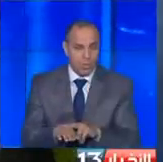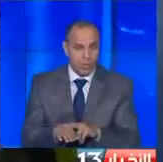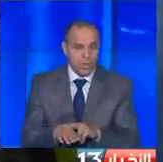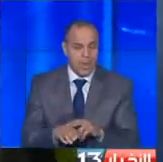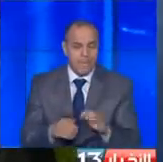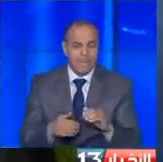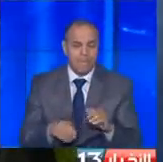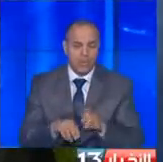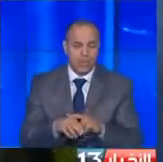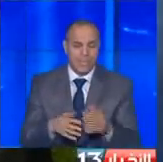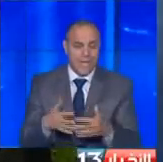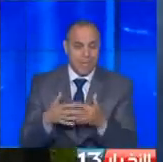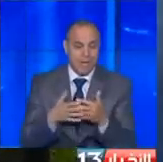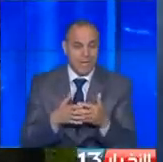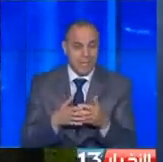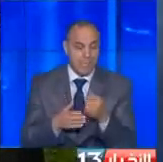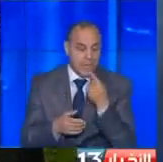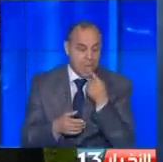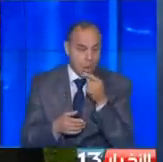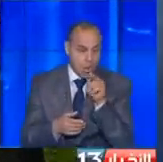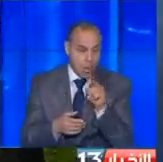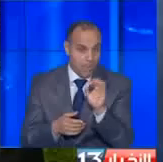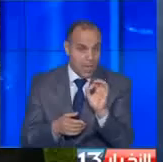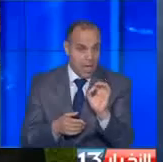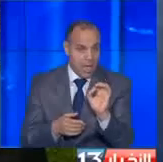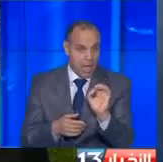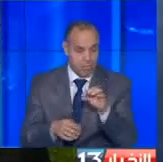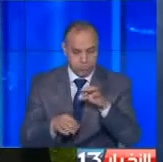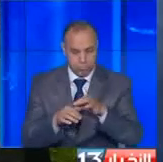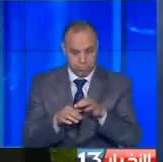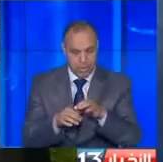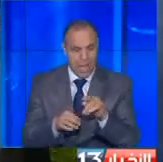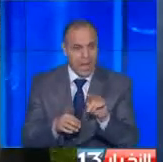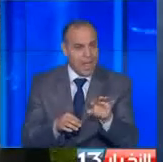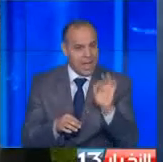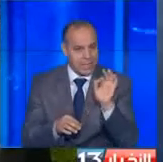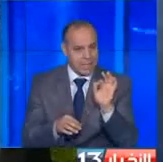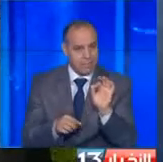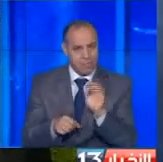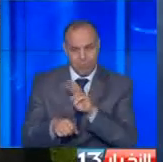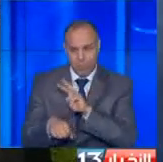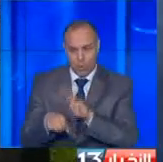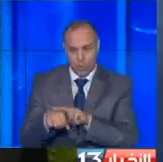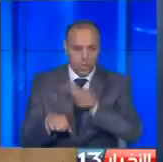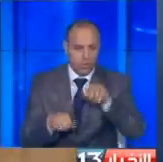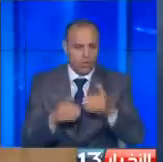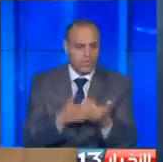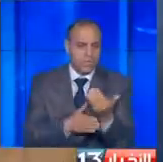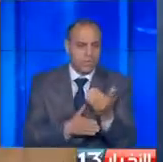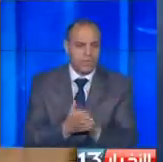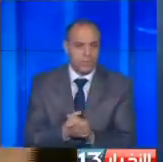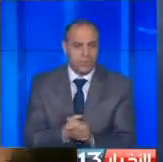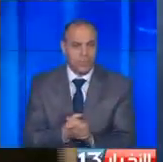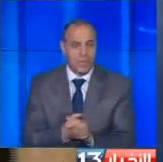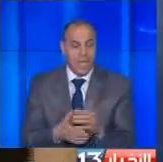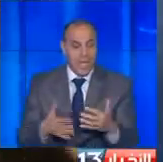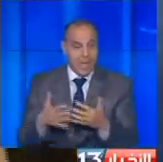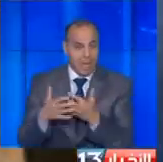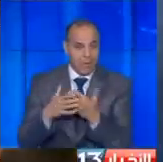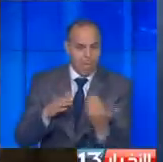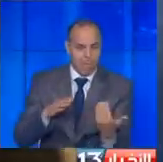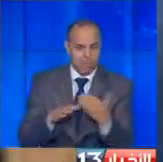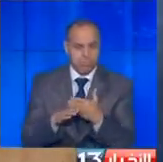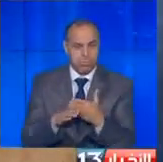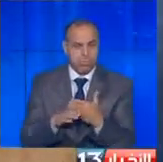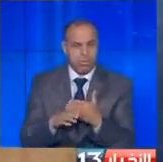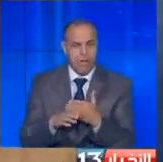بعثة الولايات المتحدة إليها أنه سيصوت الليلة لاختيار أمين عام جديد. واشنطن التي عارضت